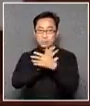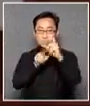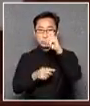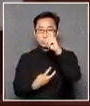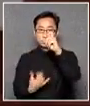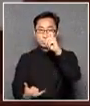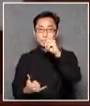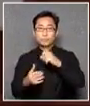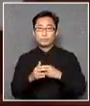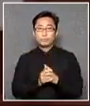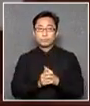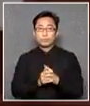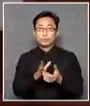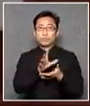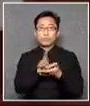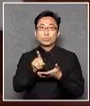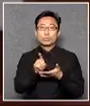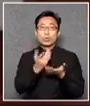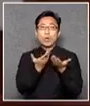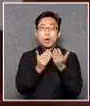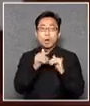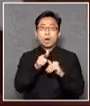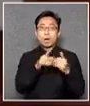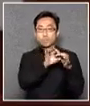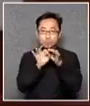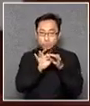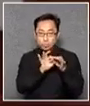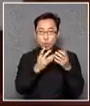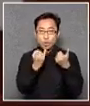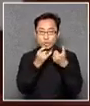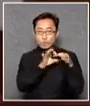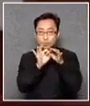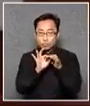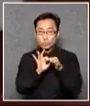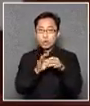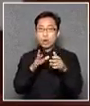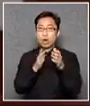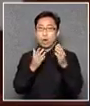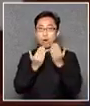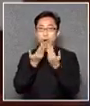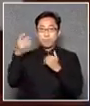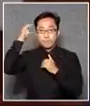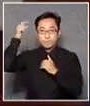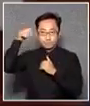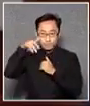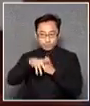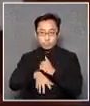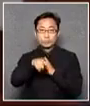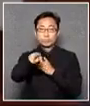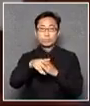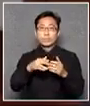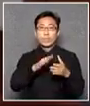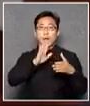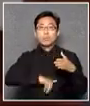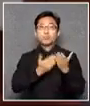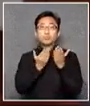2014年9月26日，专上学生联会和学民思潮在罢课运动的最后一天，到金钟